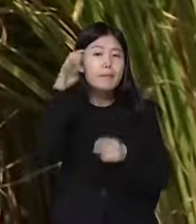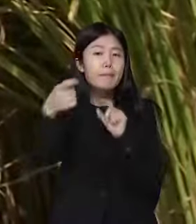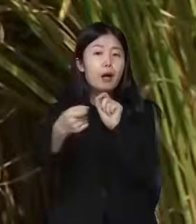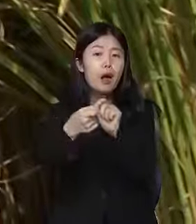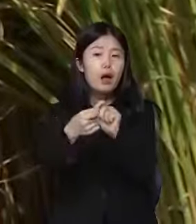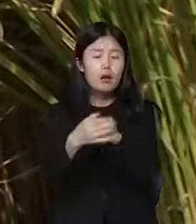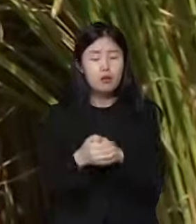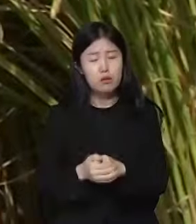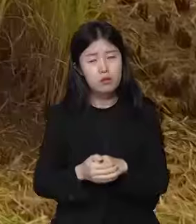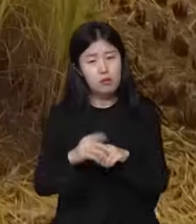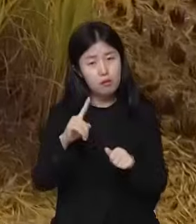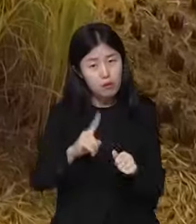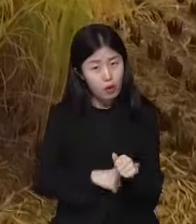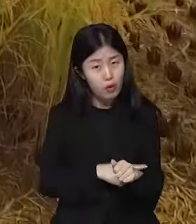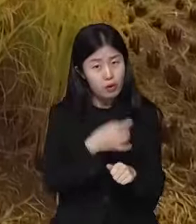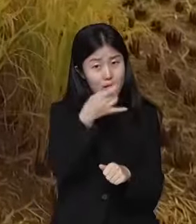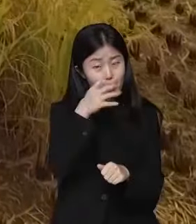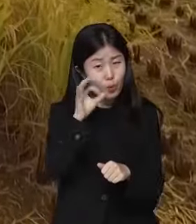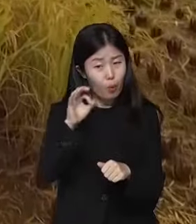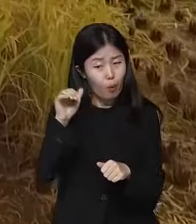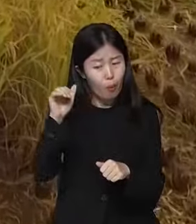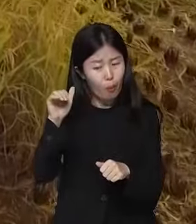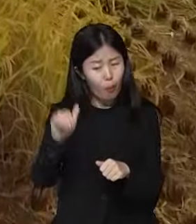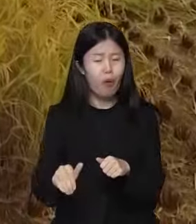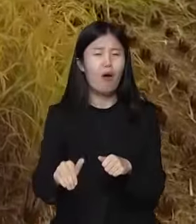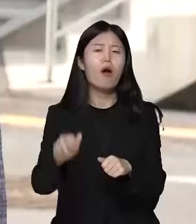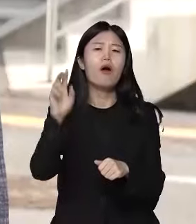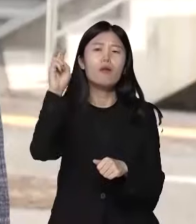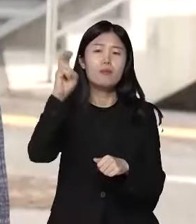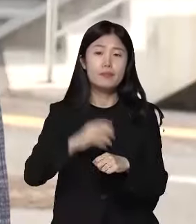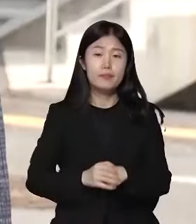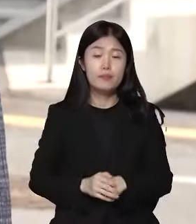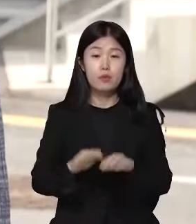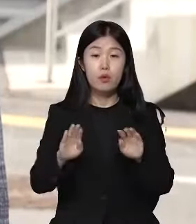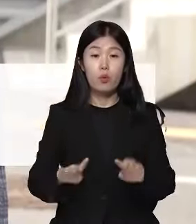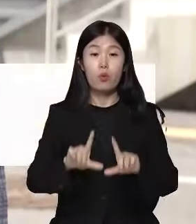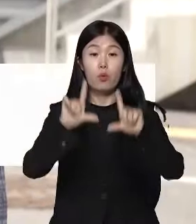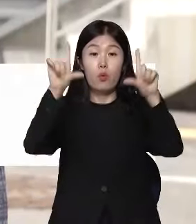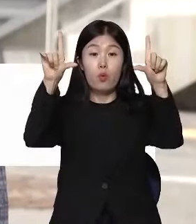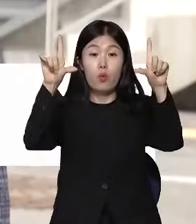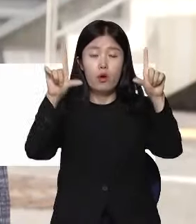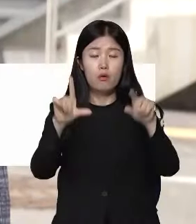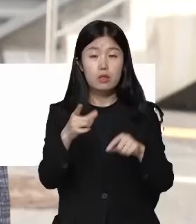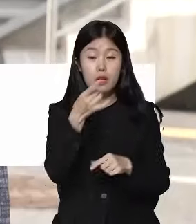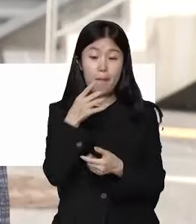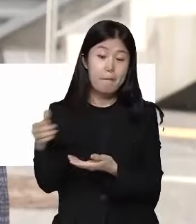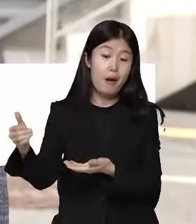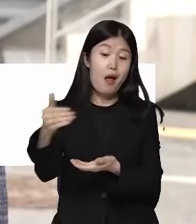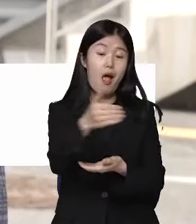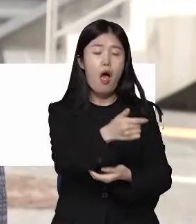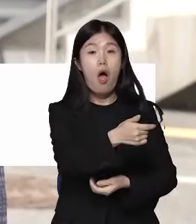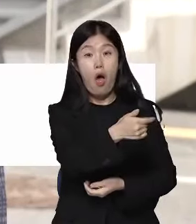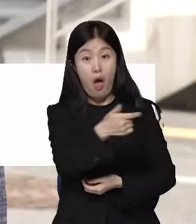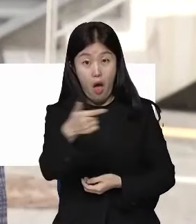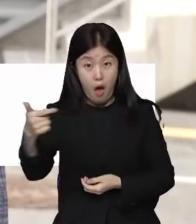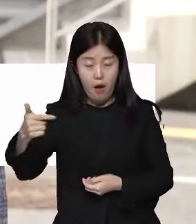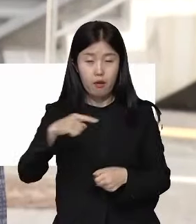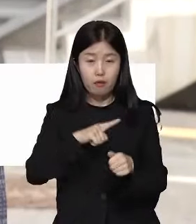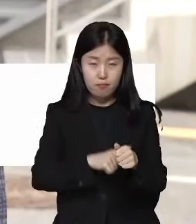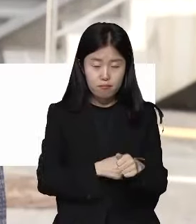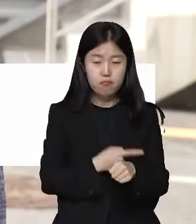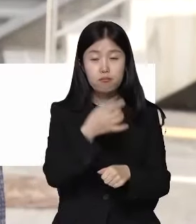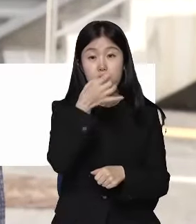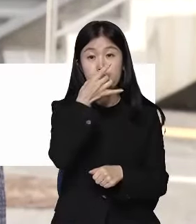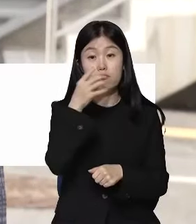다가오면서 추가 하락 여지가 큰 상황입니다. 올해도 태풍이 예상되므로 쌀 가격이